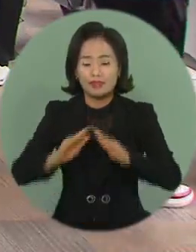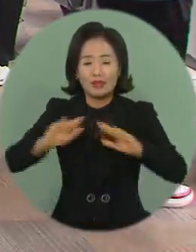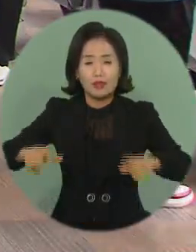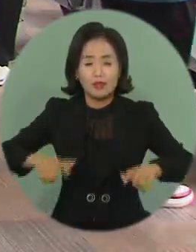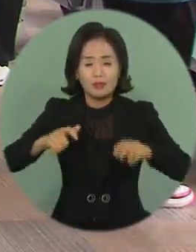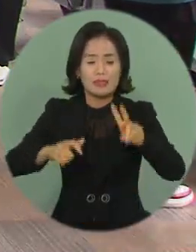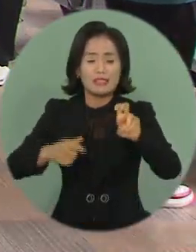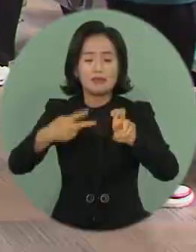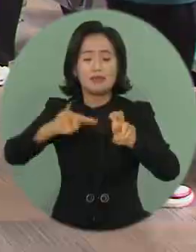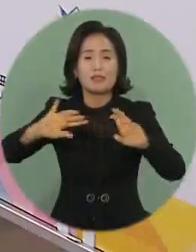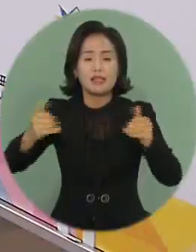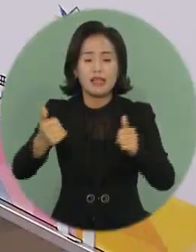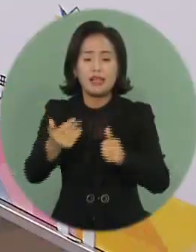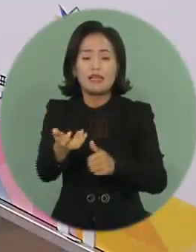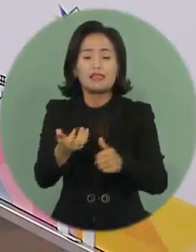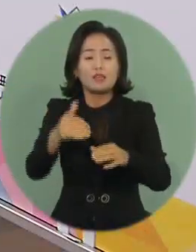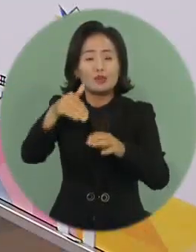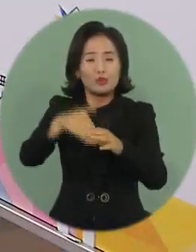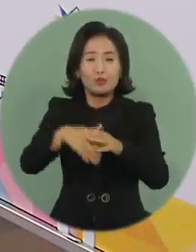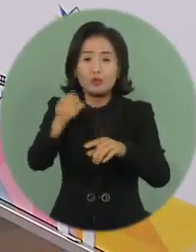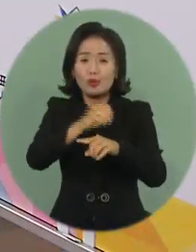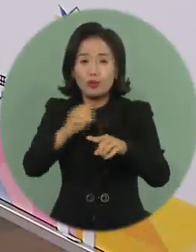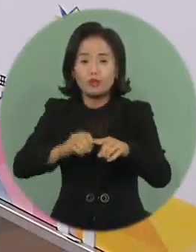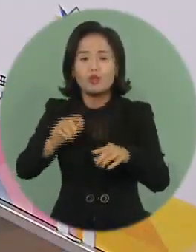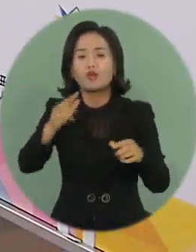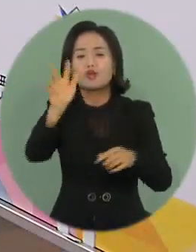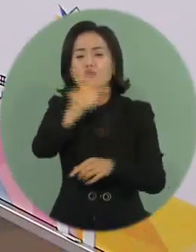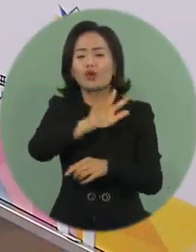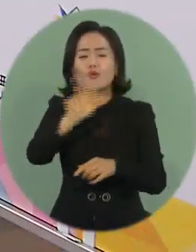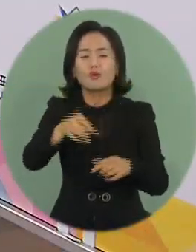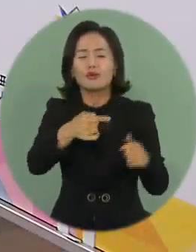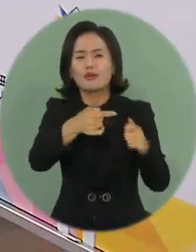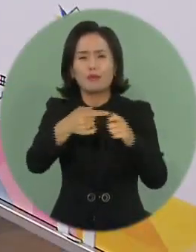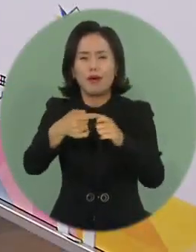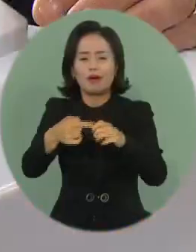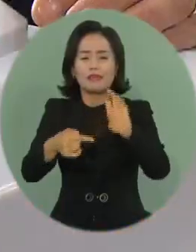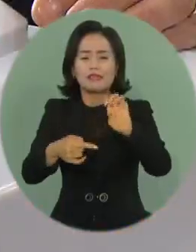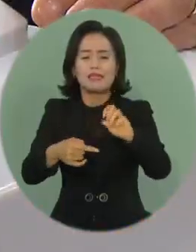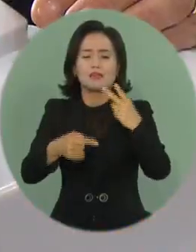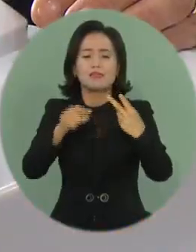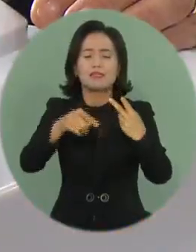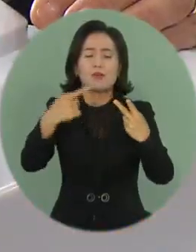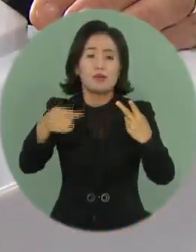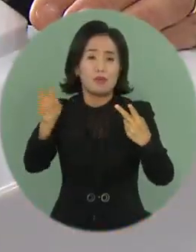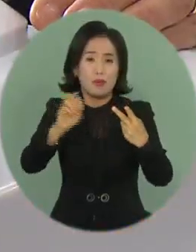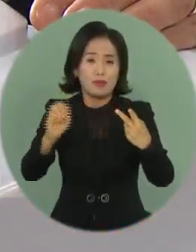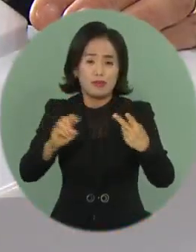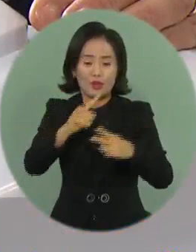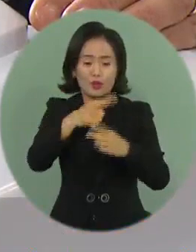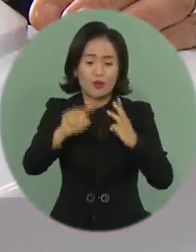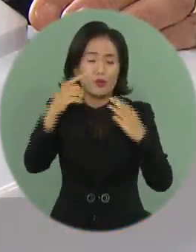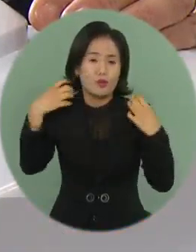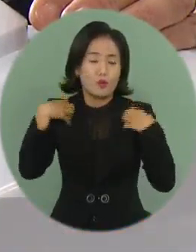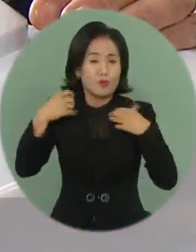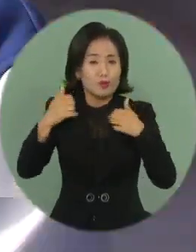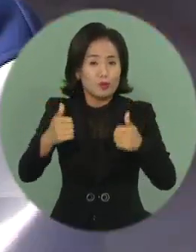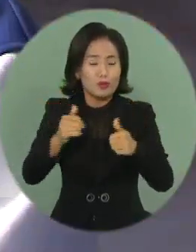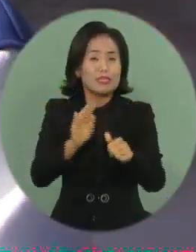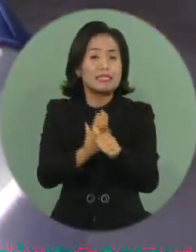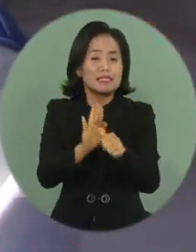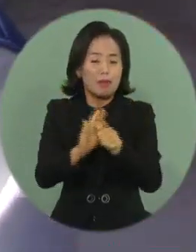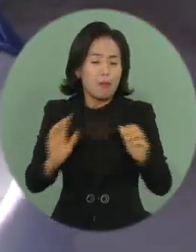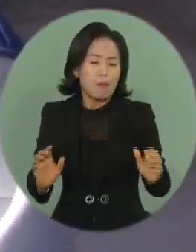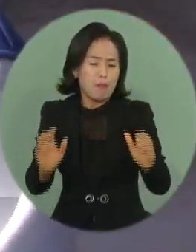전남의 22대 총선 사전투표율은 전국에서 가장 높은 41.2%. 윤석열 정부 심판을 위해